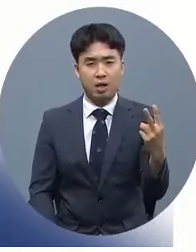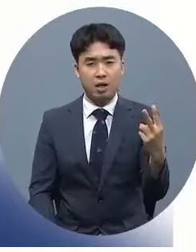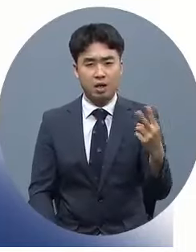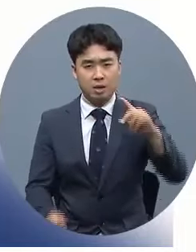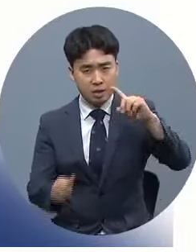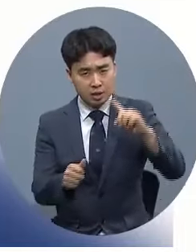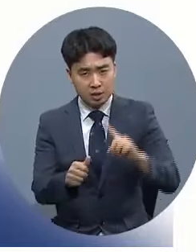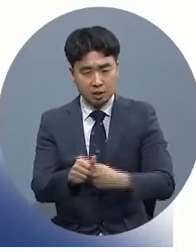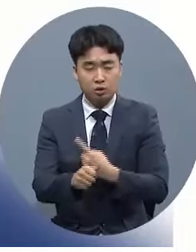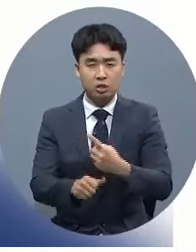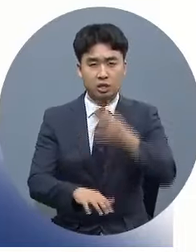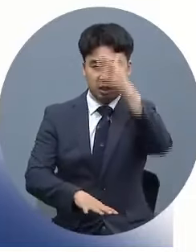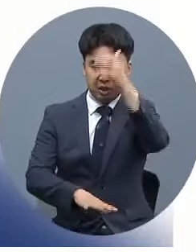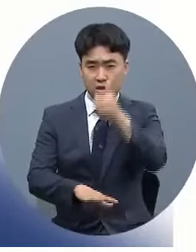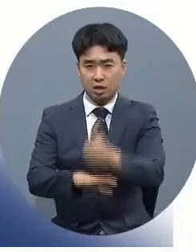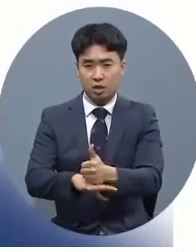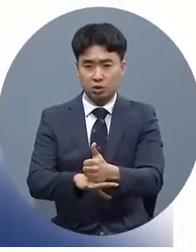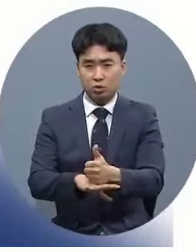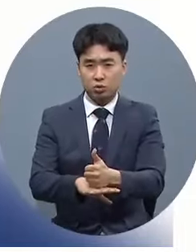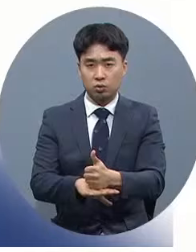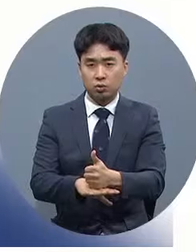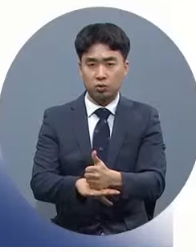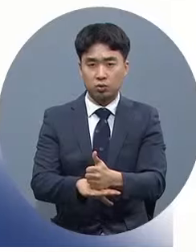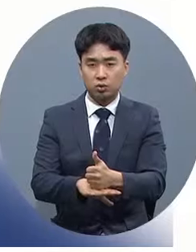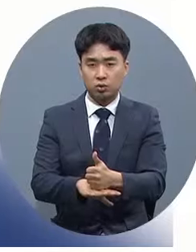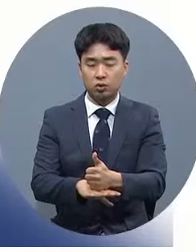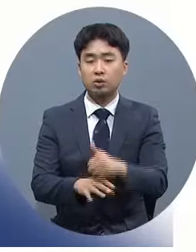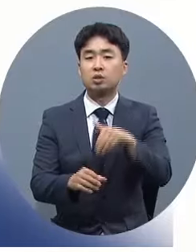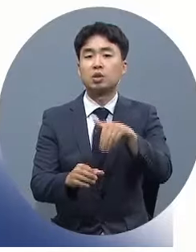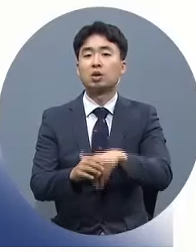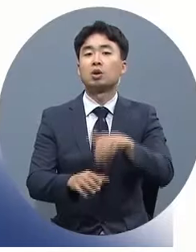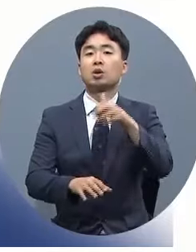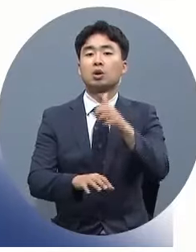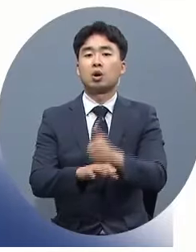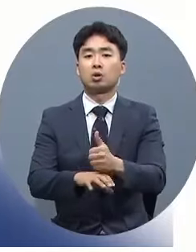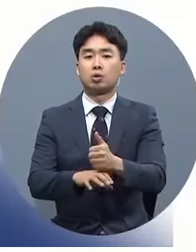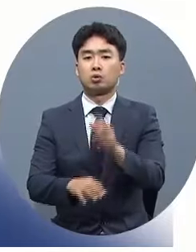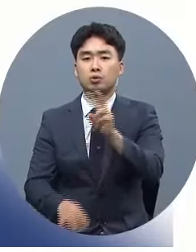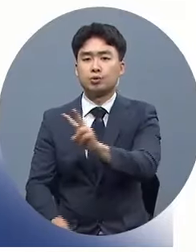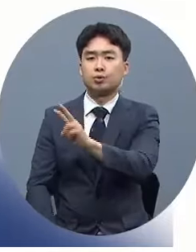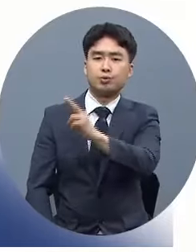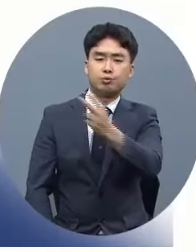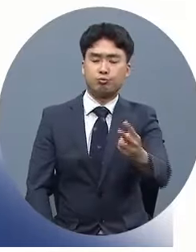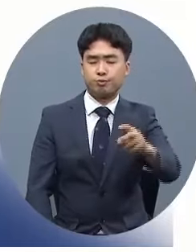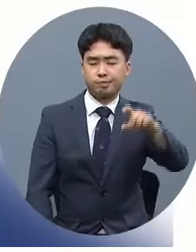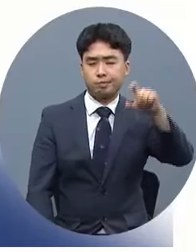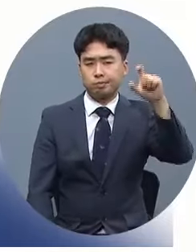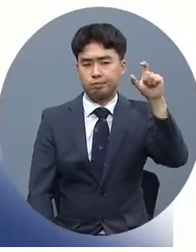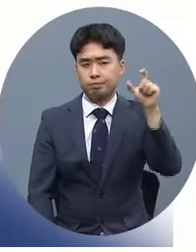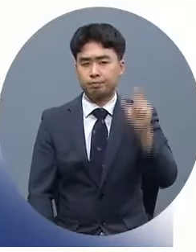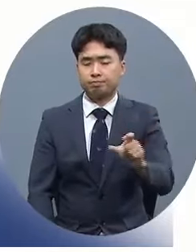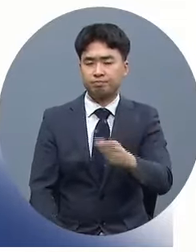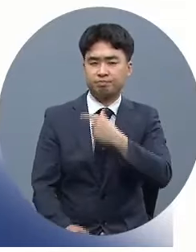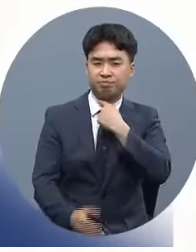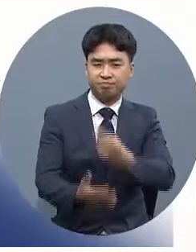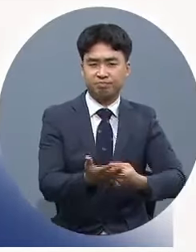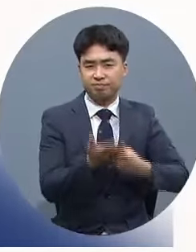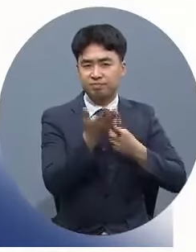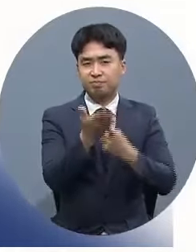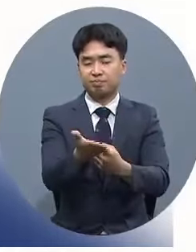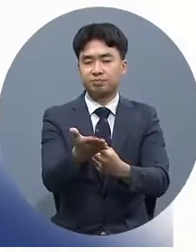이에 따른 결과를 바탕으로 선거 결과 또한 정정할 것을